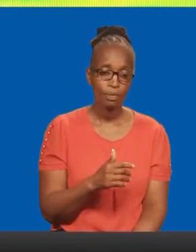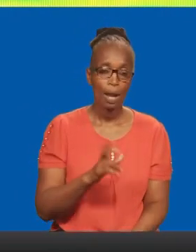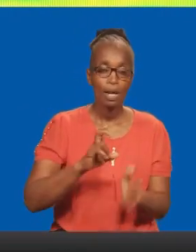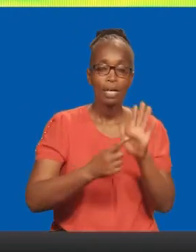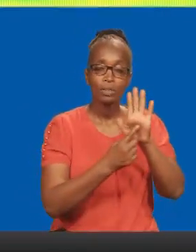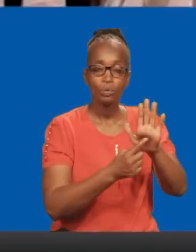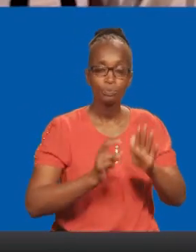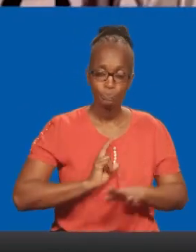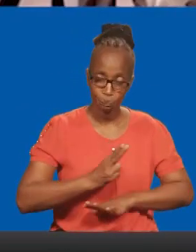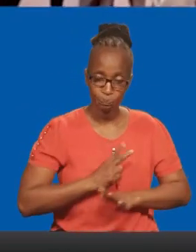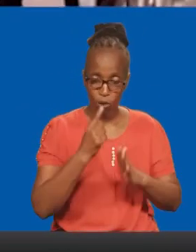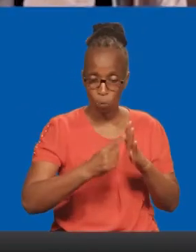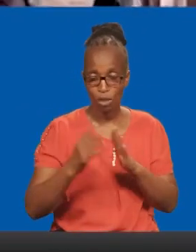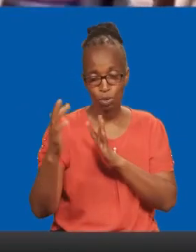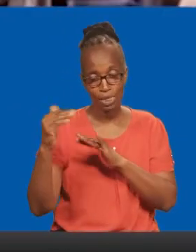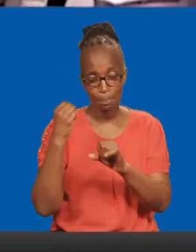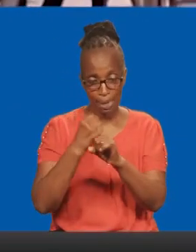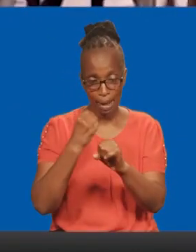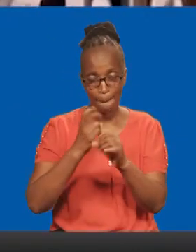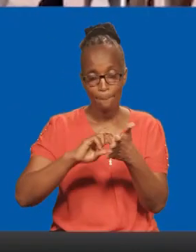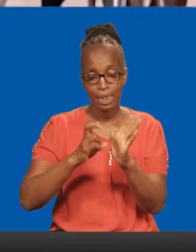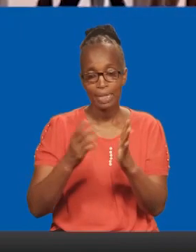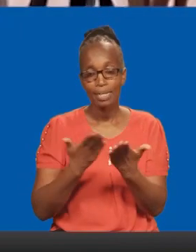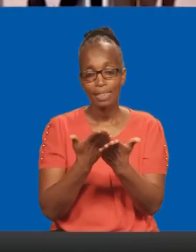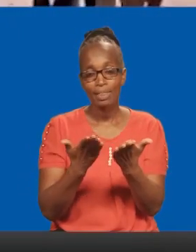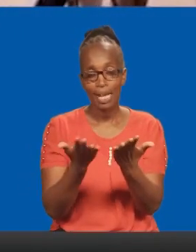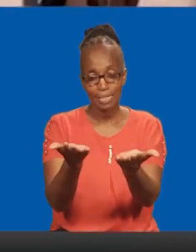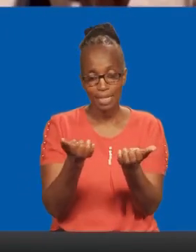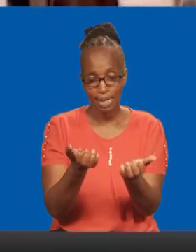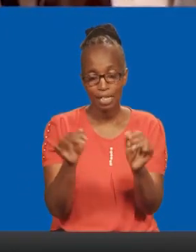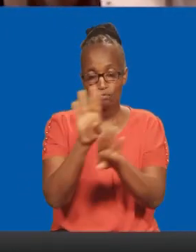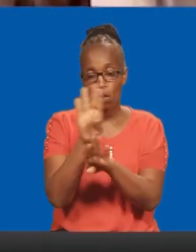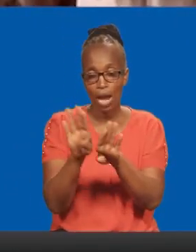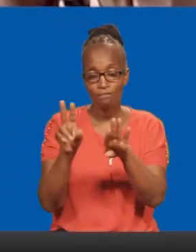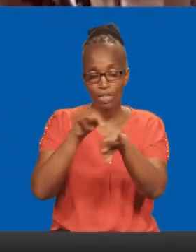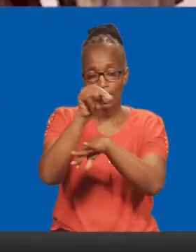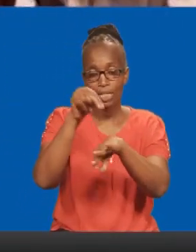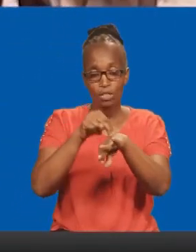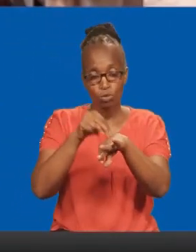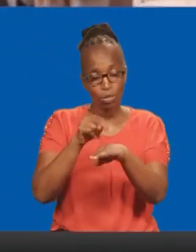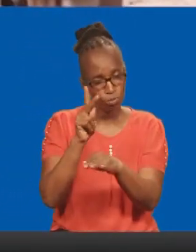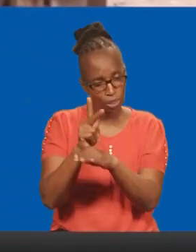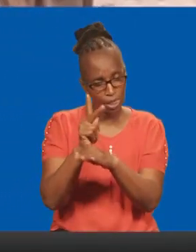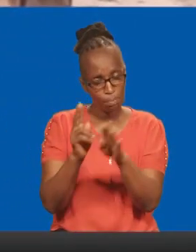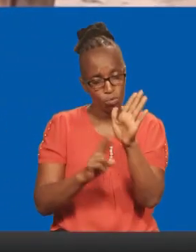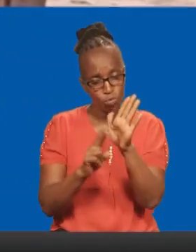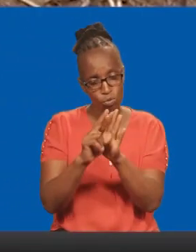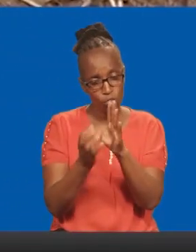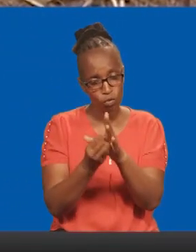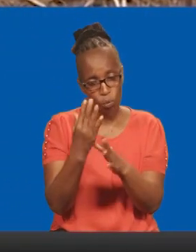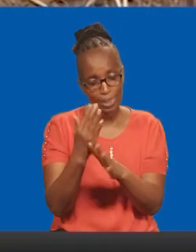we need to do. Akisema ipo haja ya kila taifa kuweka mikakati ya kuboresha kilimo